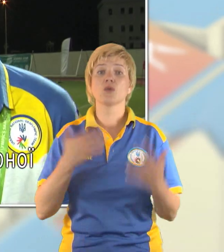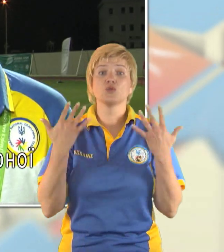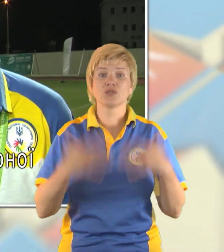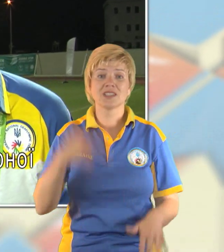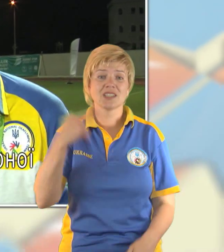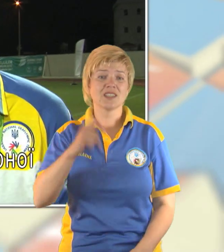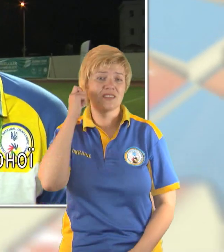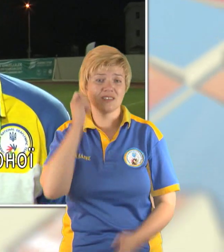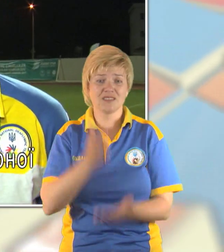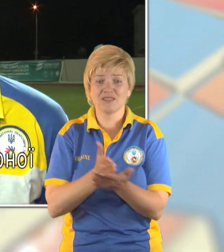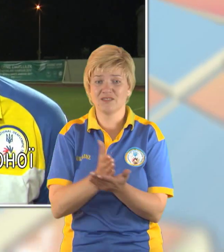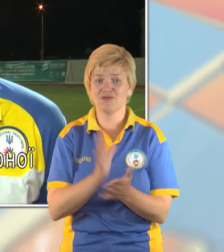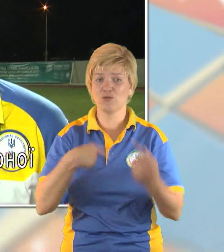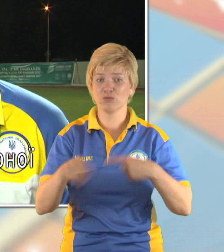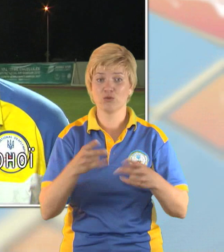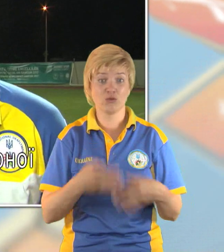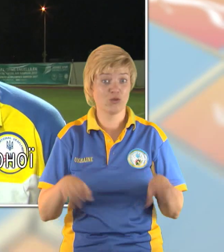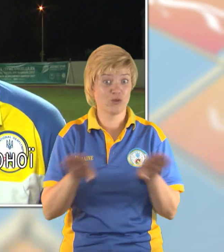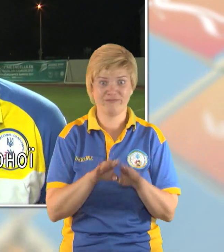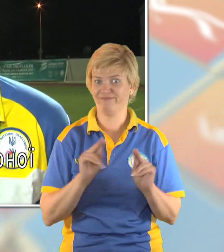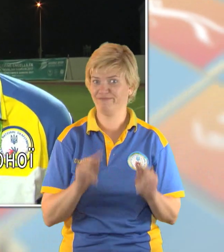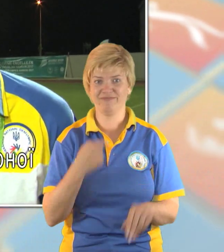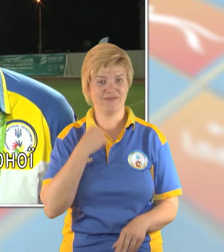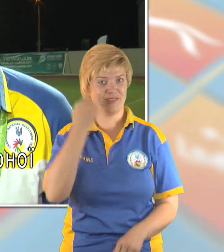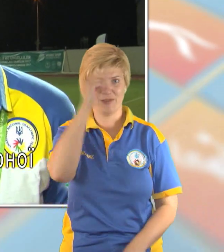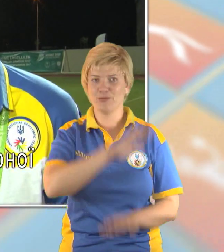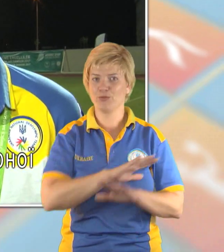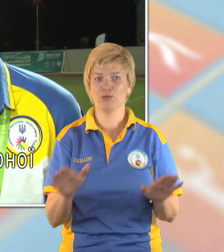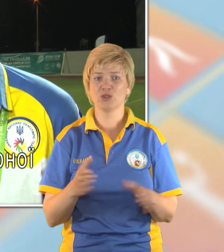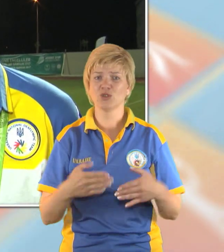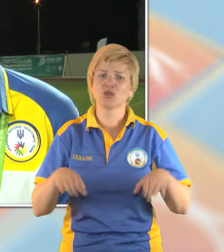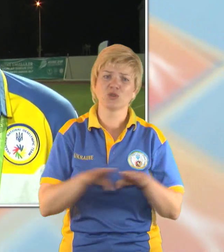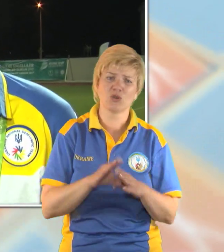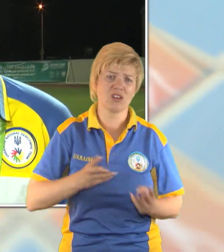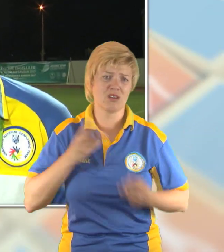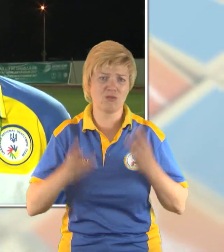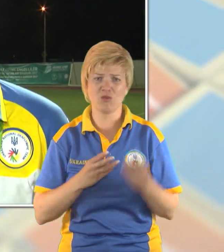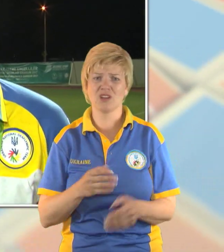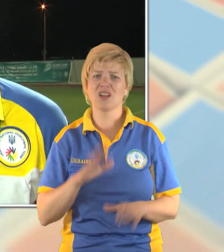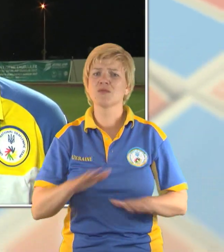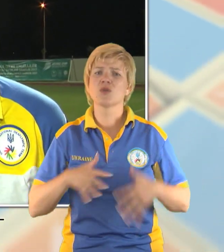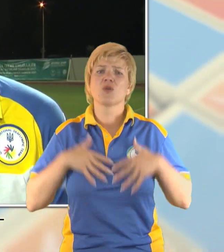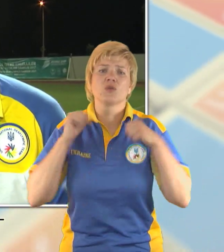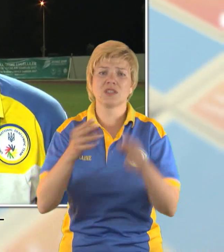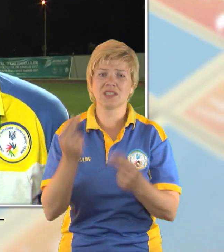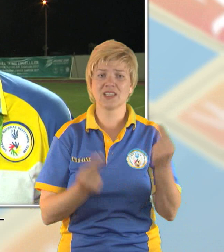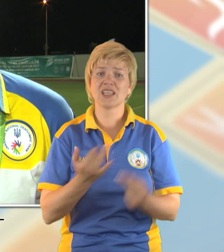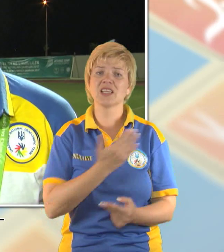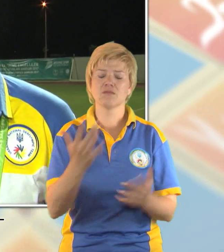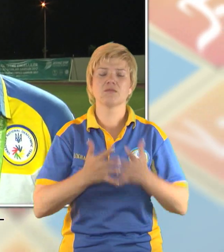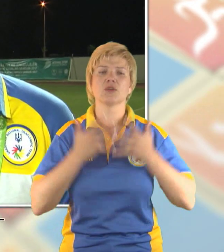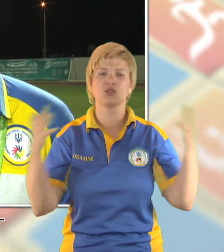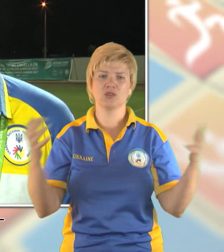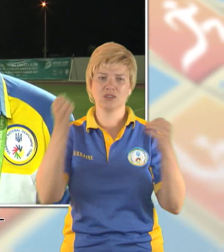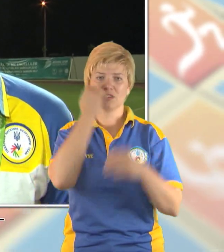Я уже 30 лет в футболе, я такого, честно говоря, не помню. Столько эмоций, ребята отдались игре, им большое спасибо.